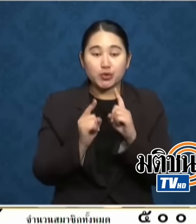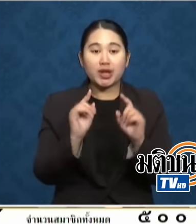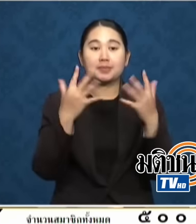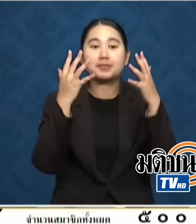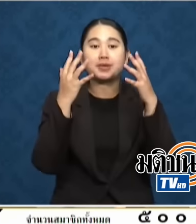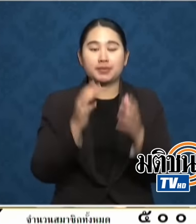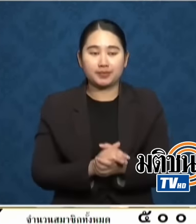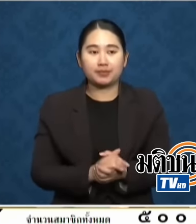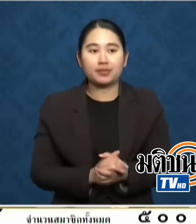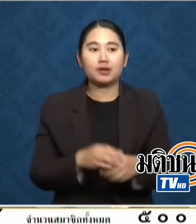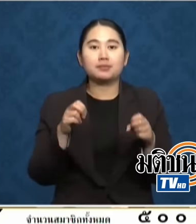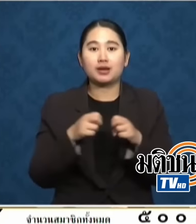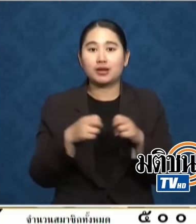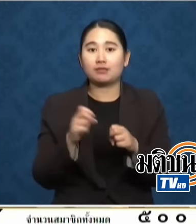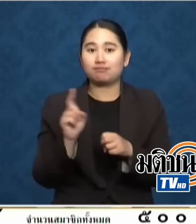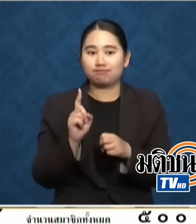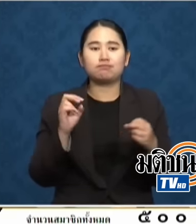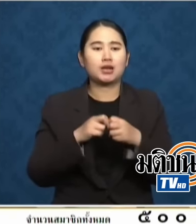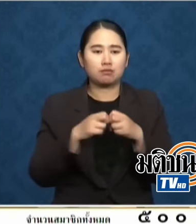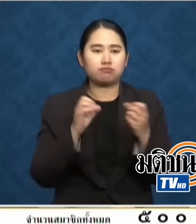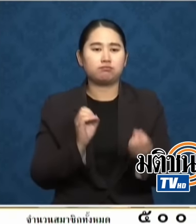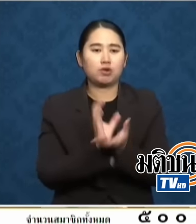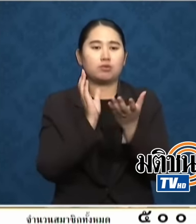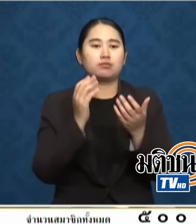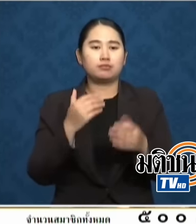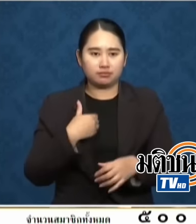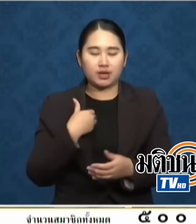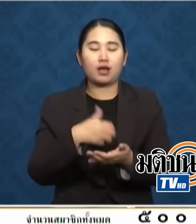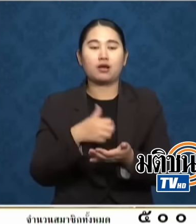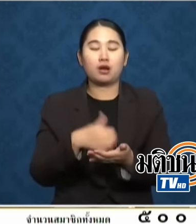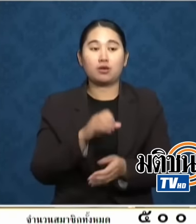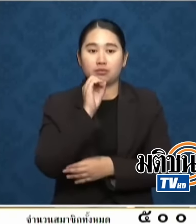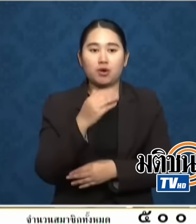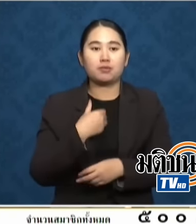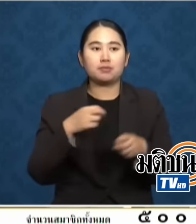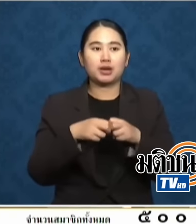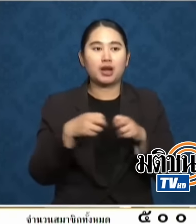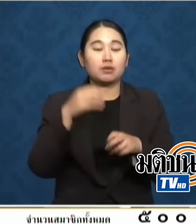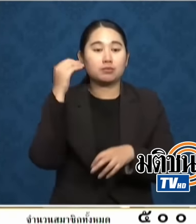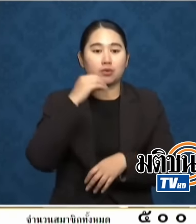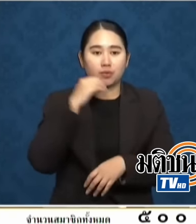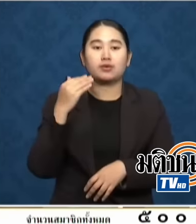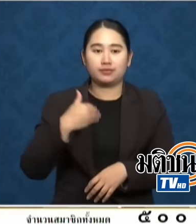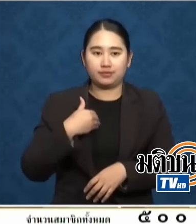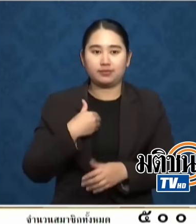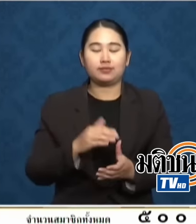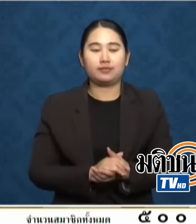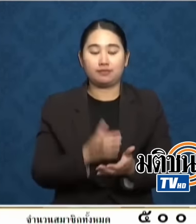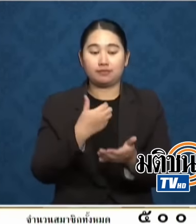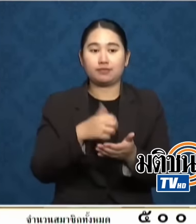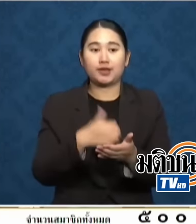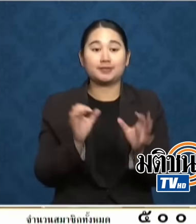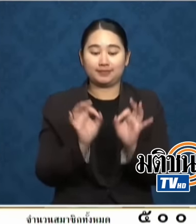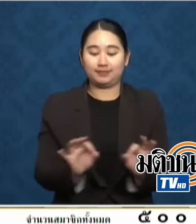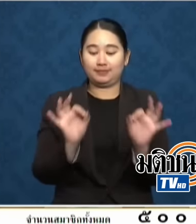นปัญหาจึงเกิดขึ้นมากในทุกๆด้านด้านที่สำคัญส